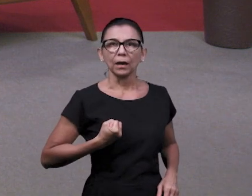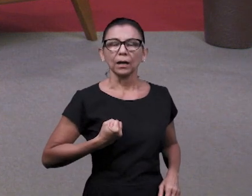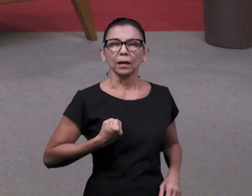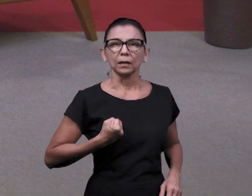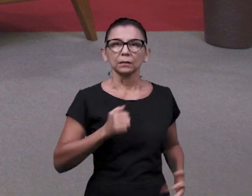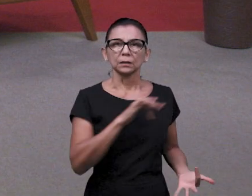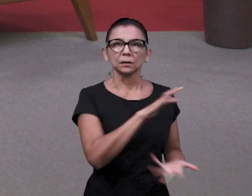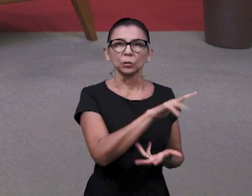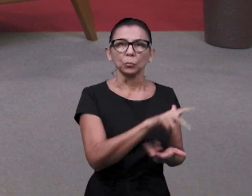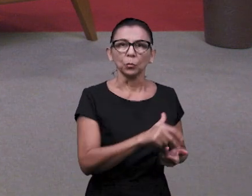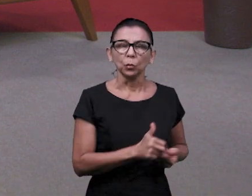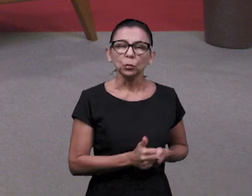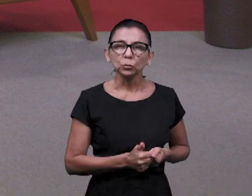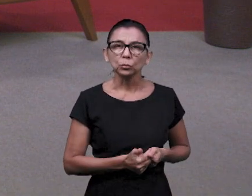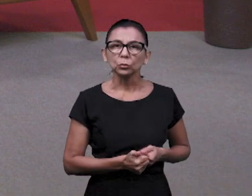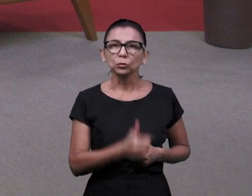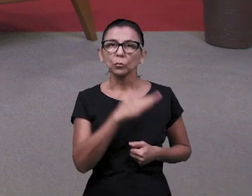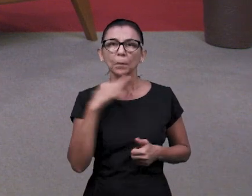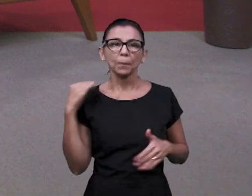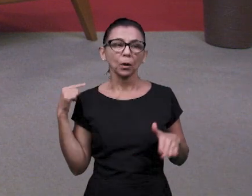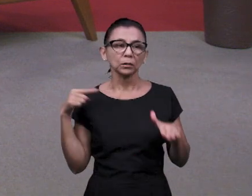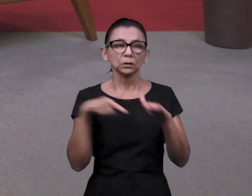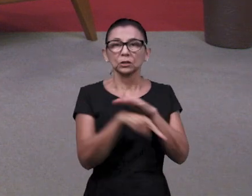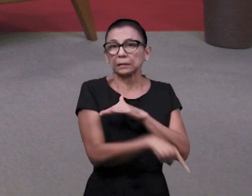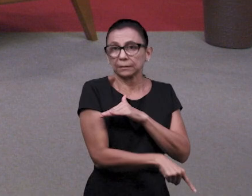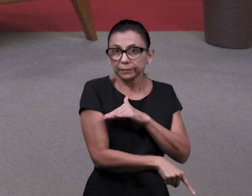imminente de vie éternelle sans Dieu, c'est-à-dire